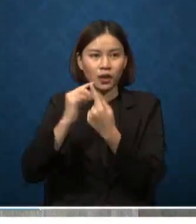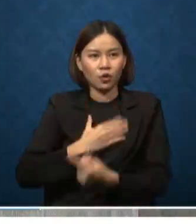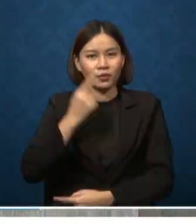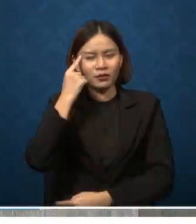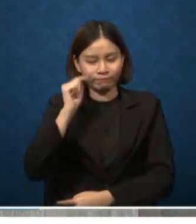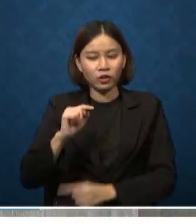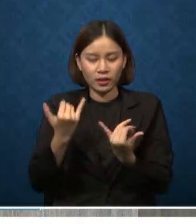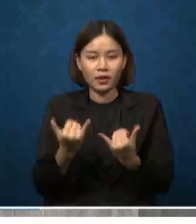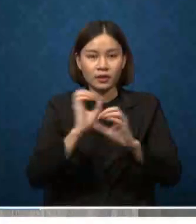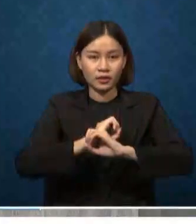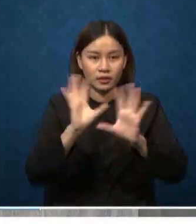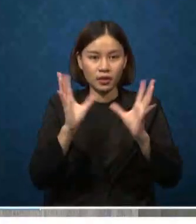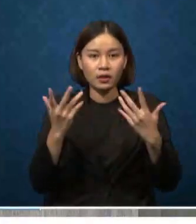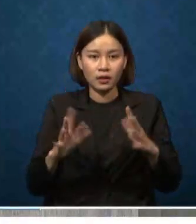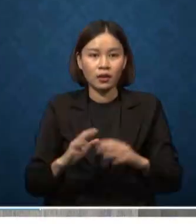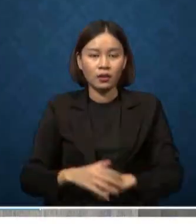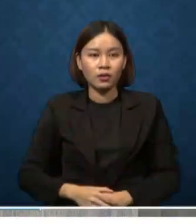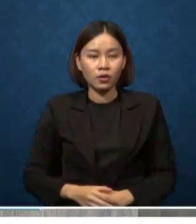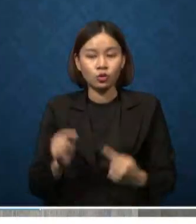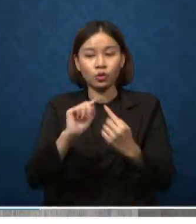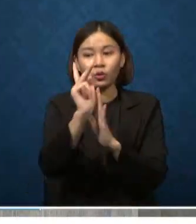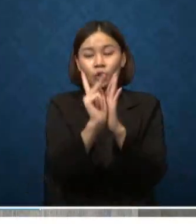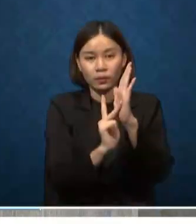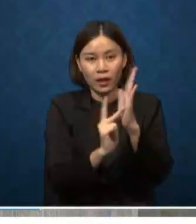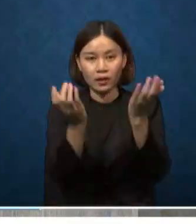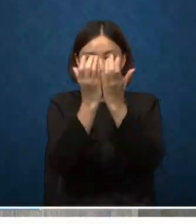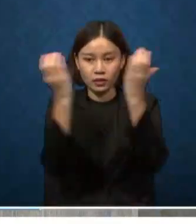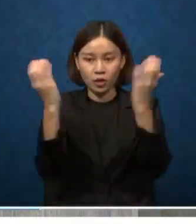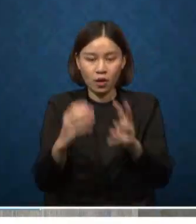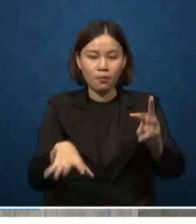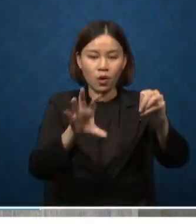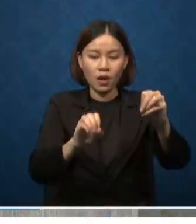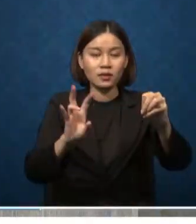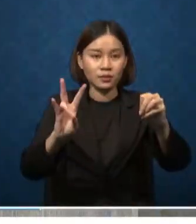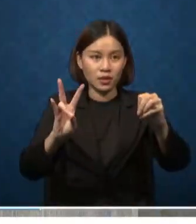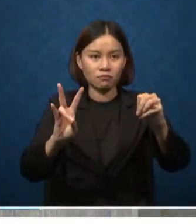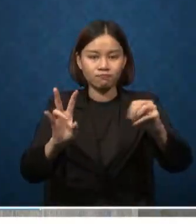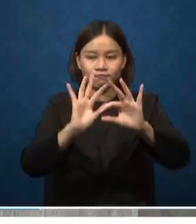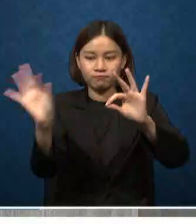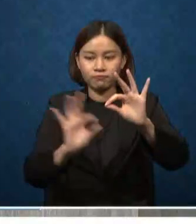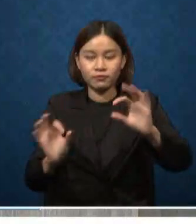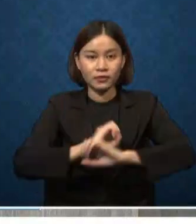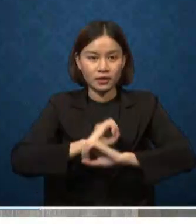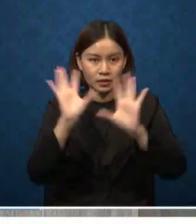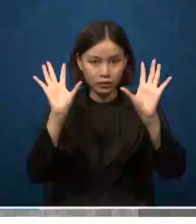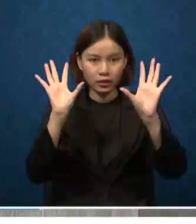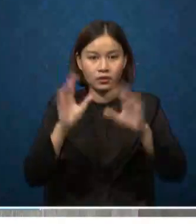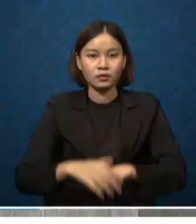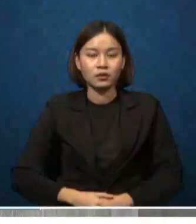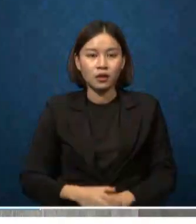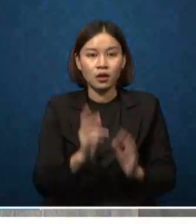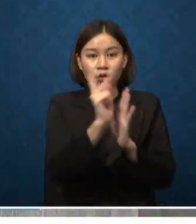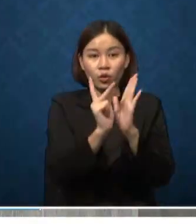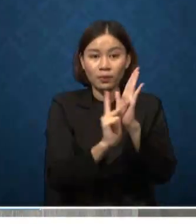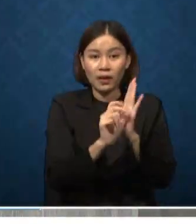มีความชัดเจนแล้วอยู่ในกฎหมายรัฐธรรมนูญมาตรา 57บอกไว้ชัดแล้วก็กฎหมาย